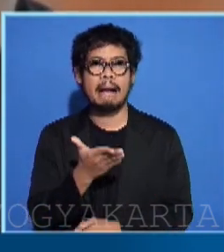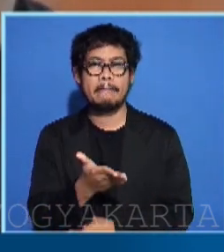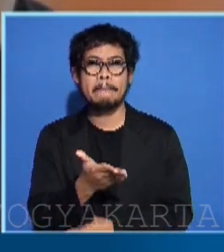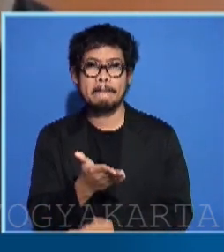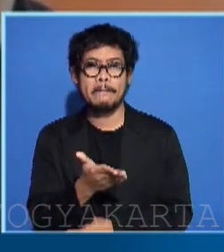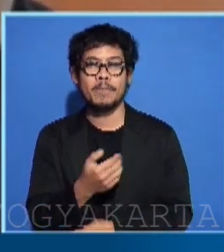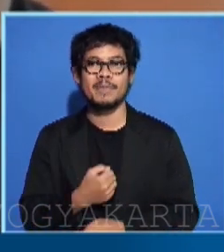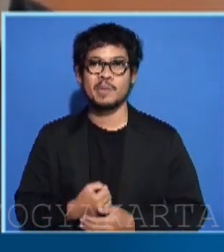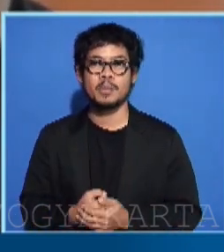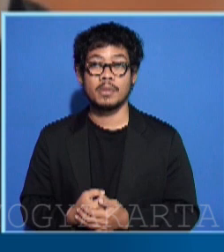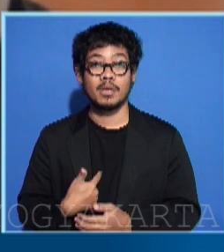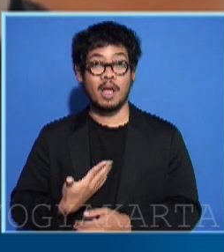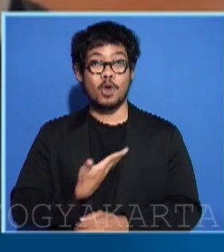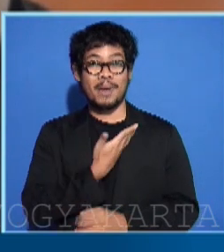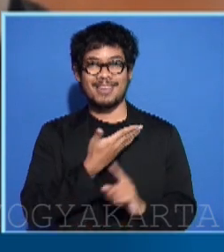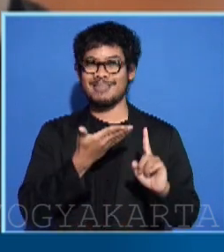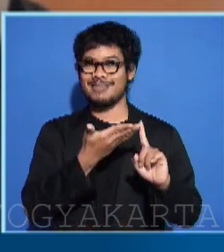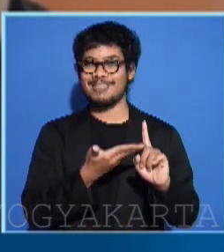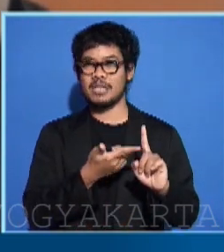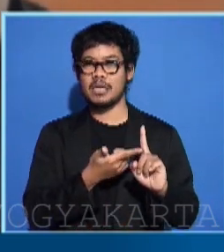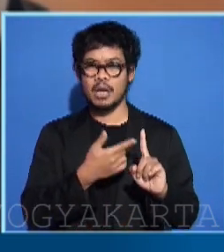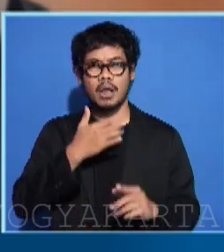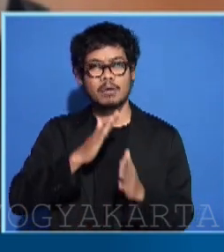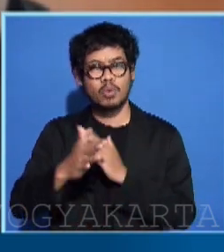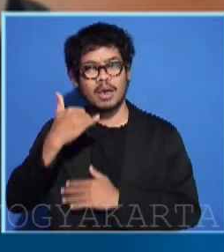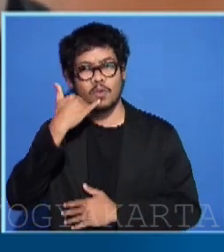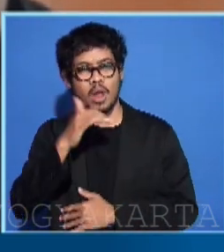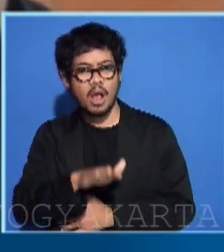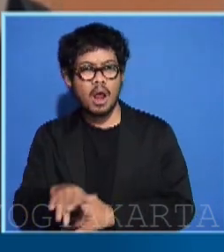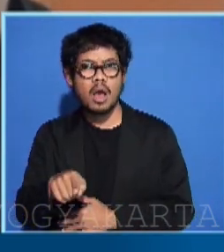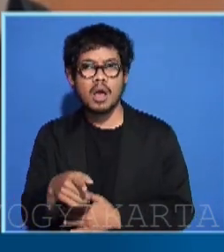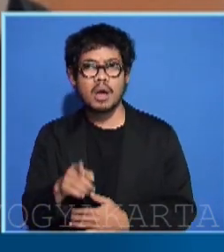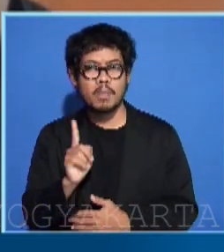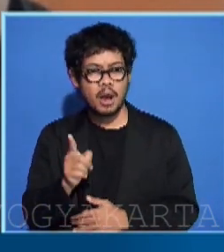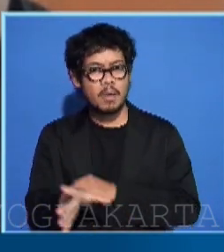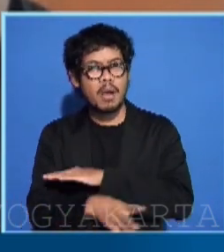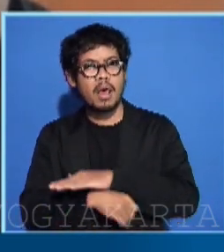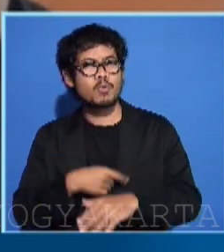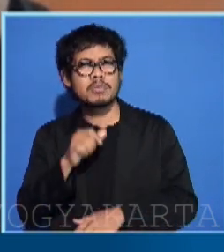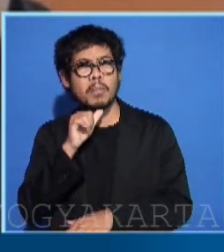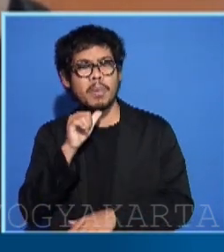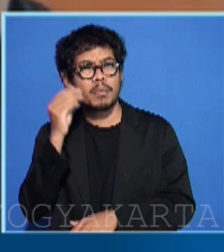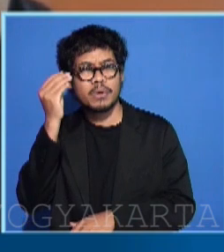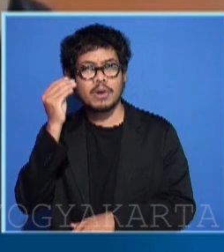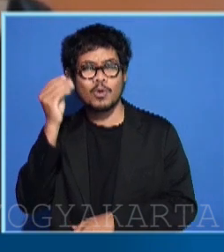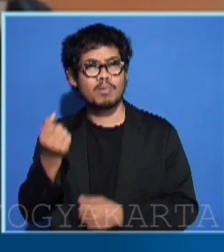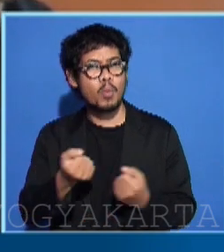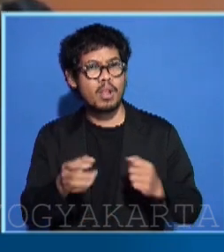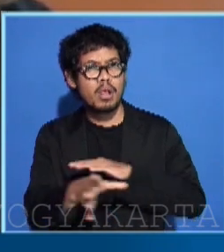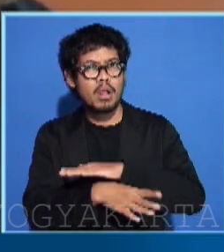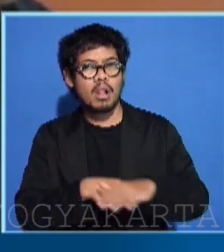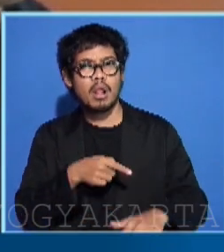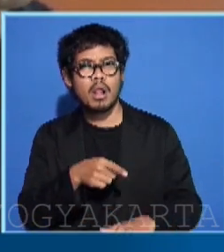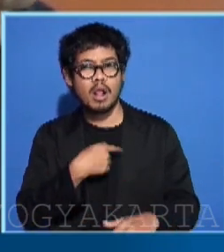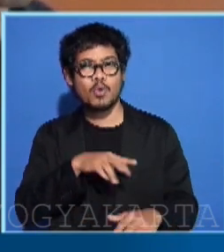Kemudian korban eh menangon anak yang ternyata anaknya juga tidak mengambil at tidak membawa mobil setelah dicek